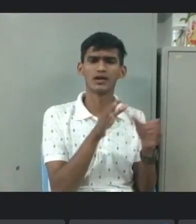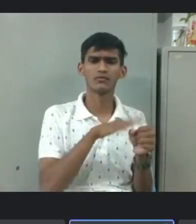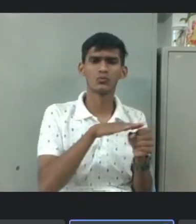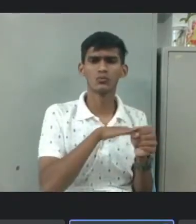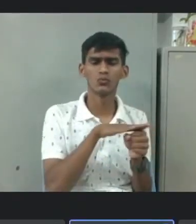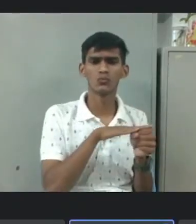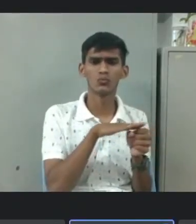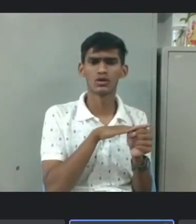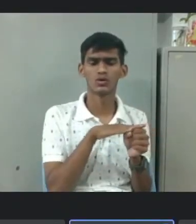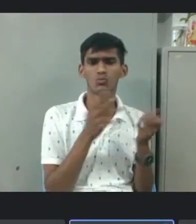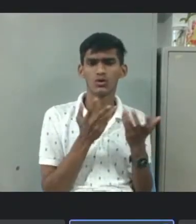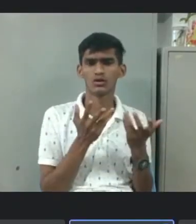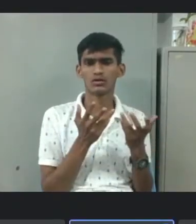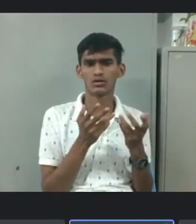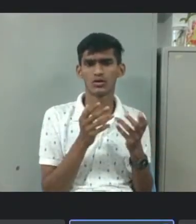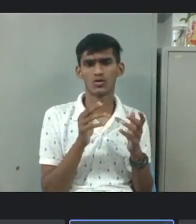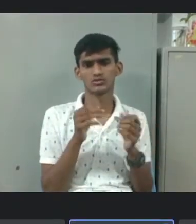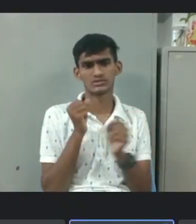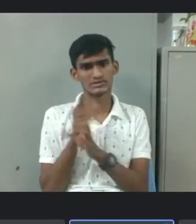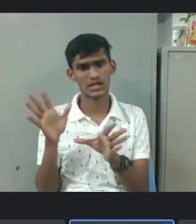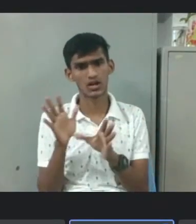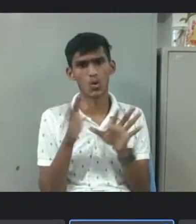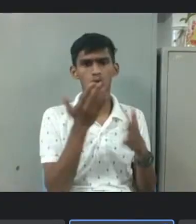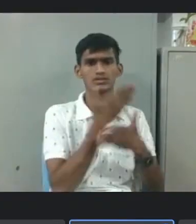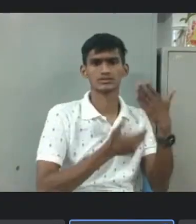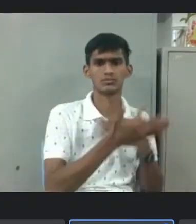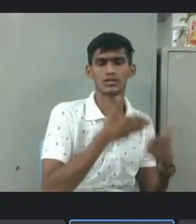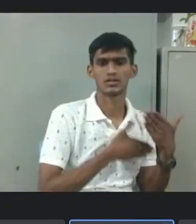ഇല്ല, ഈ നമ്മൾ എംപ്ലോയ്മെന്റ് എന്നെല്ലാം വിളിക്കുന്നത്